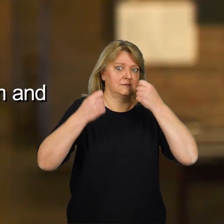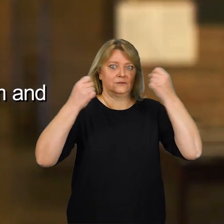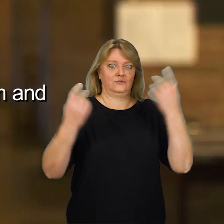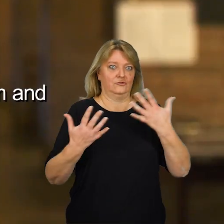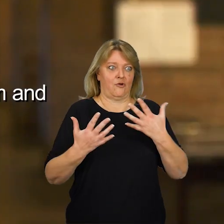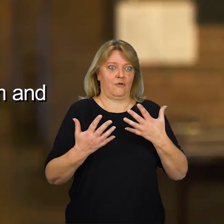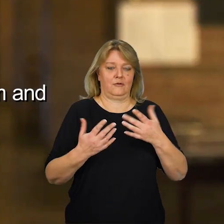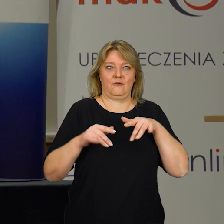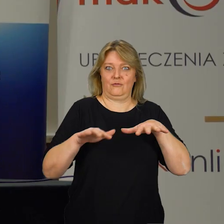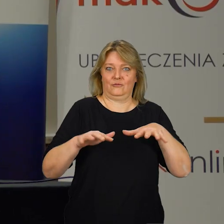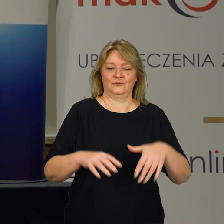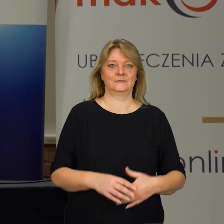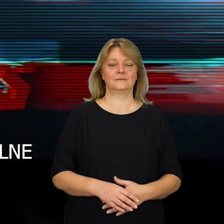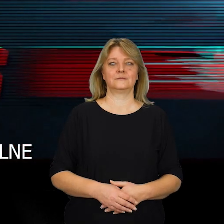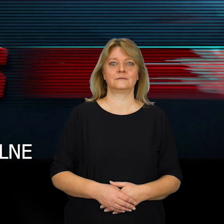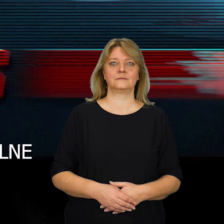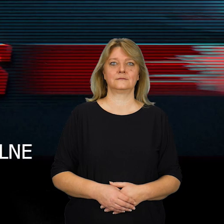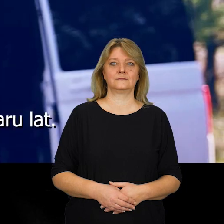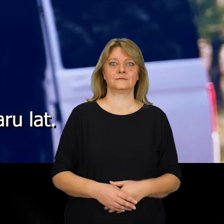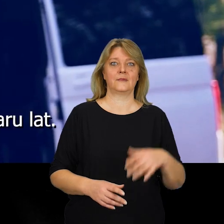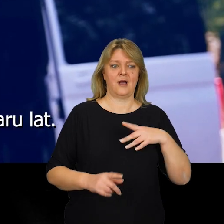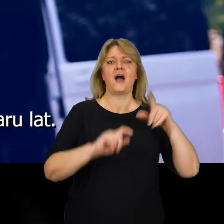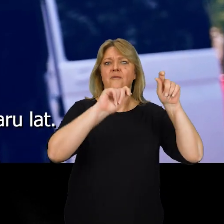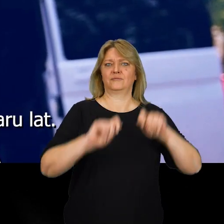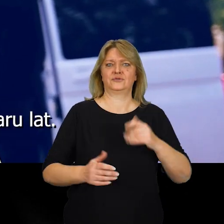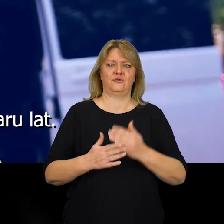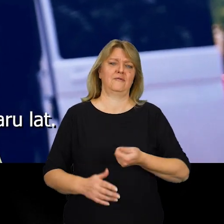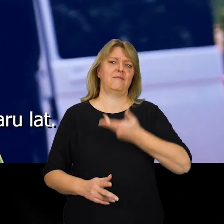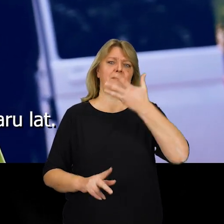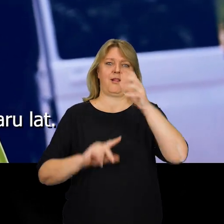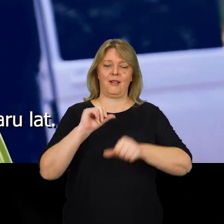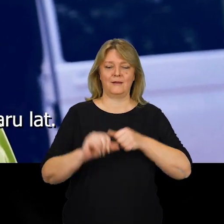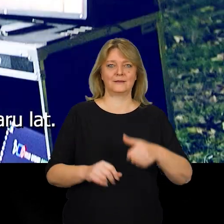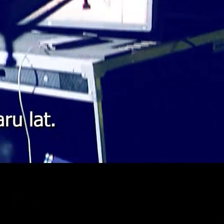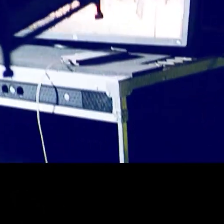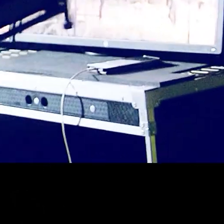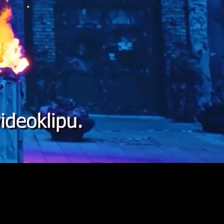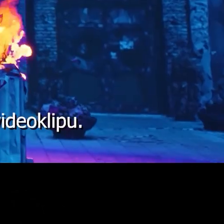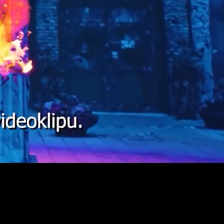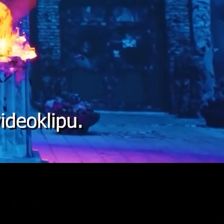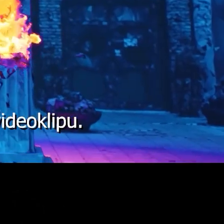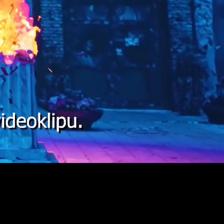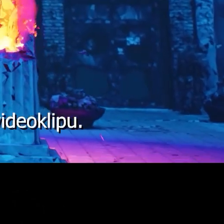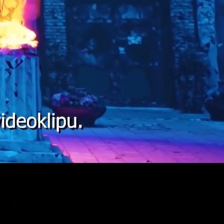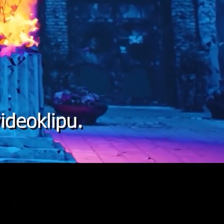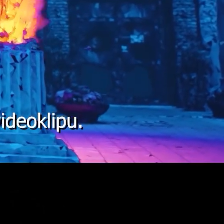Nie spodziewałem się czegoś takiego. You know, I've been coming here for quite a few years now.